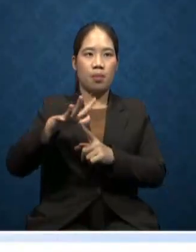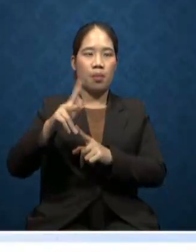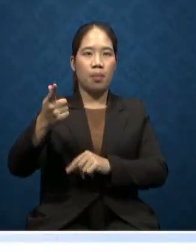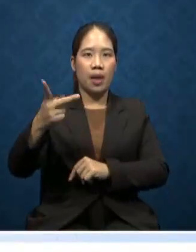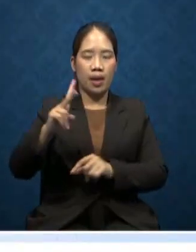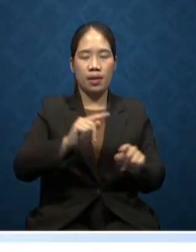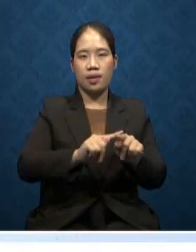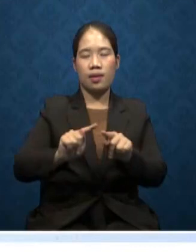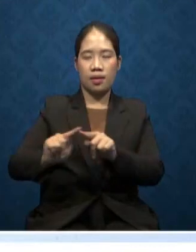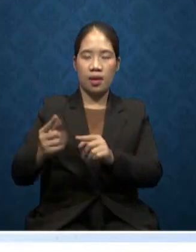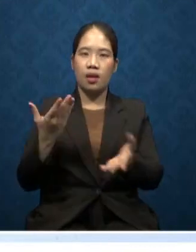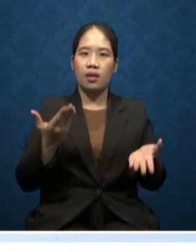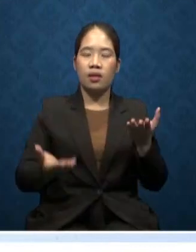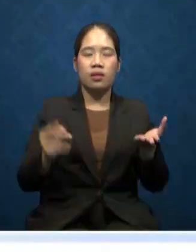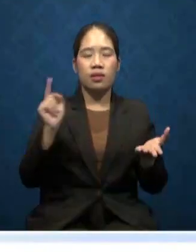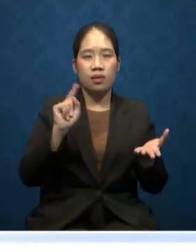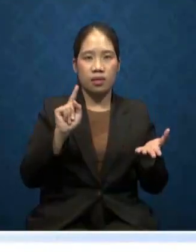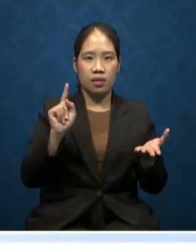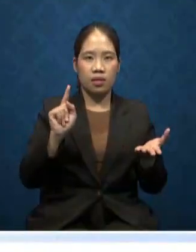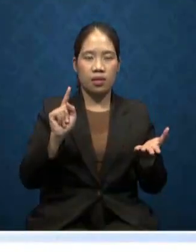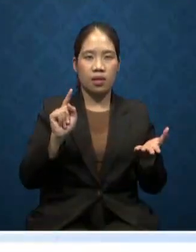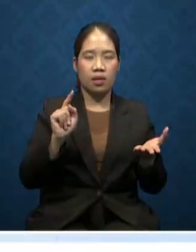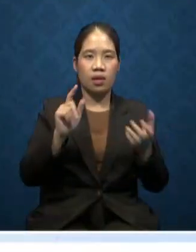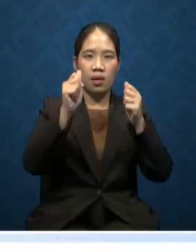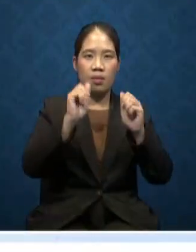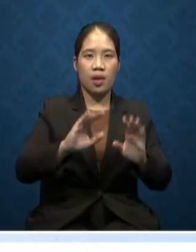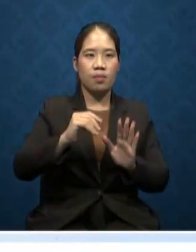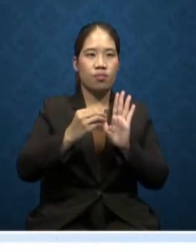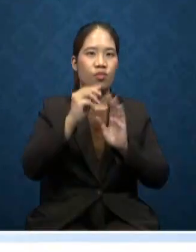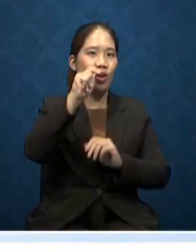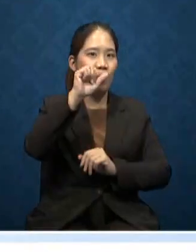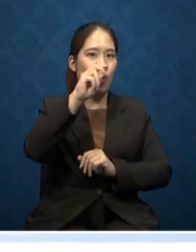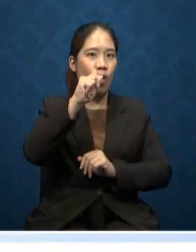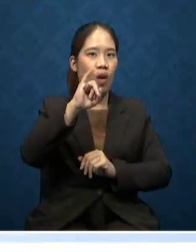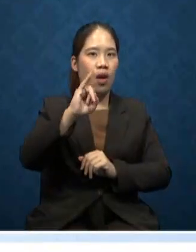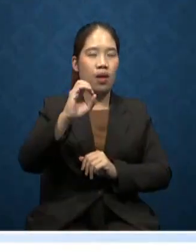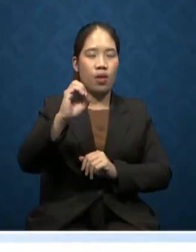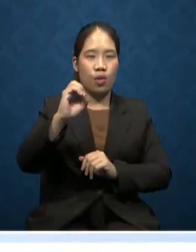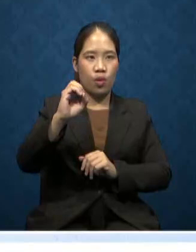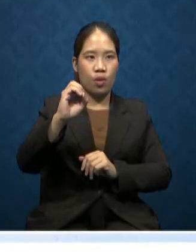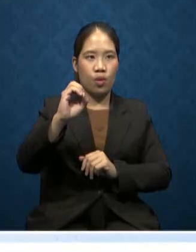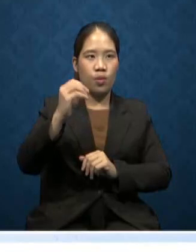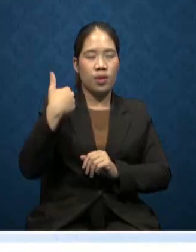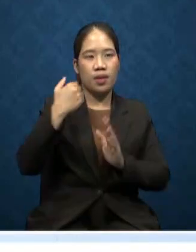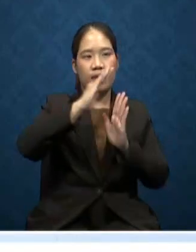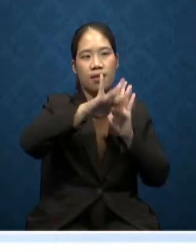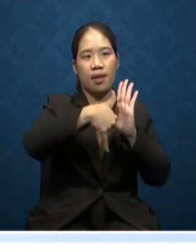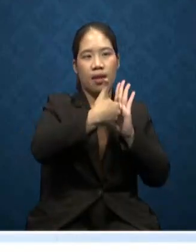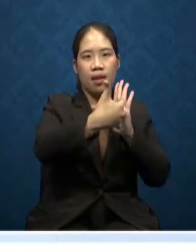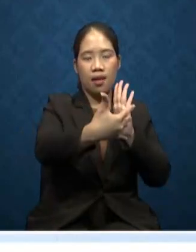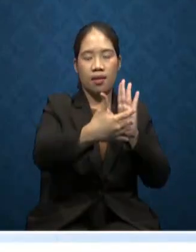าพทั่วไปและก็ในส่นของแบบจำรอง IOTableหรอตารางปัจจัยผลผลิต